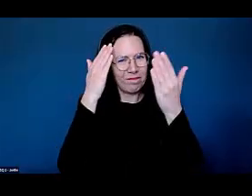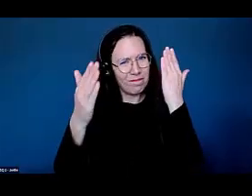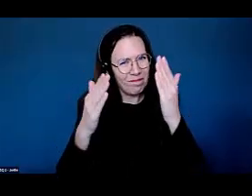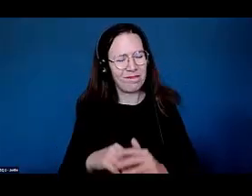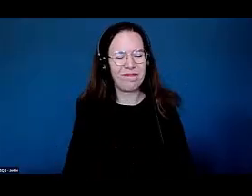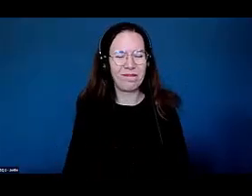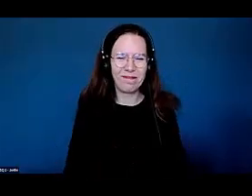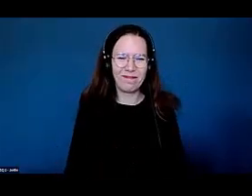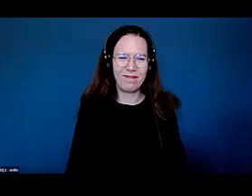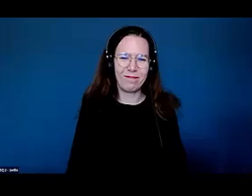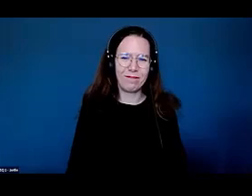Bonjour à tous.